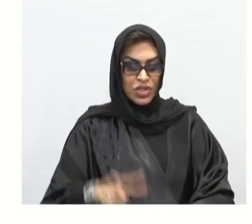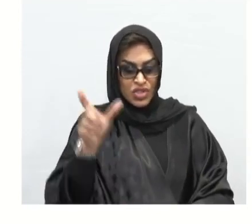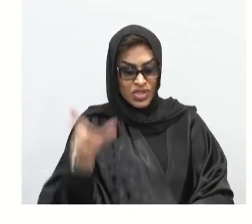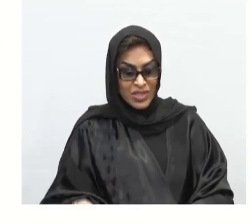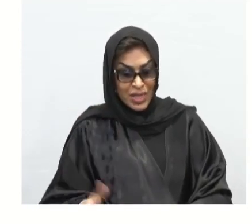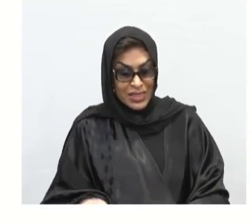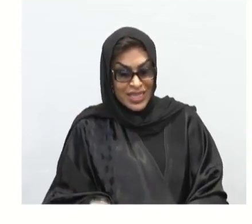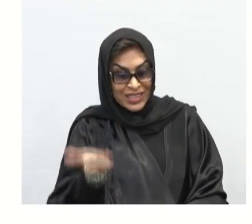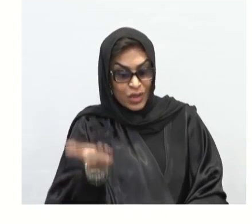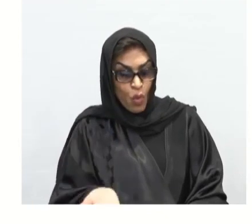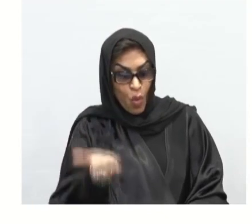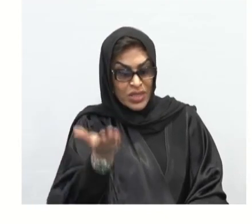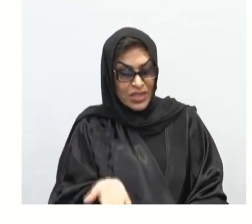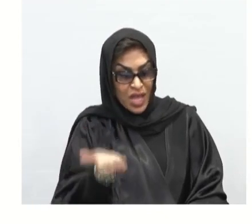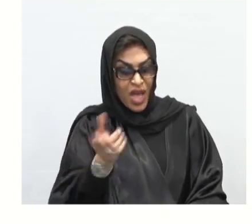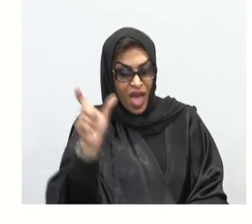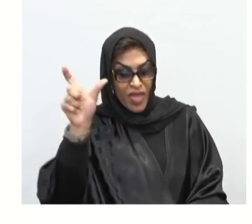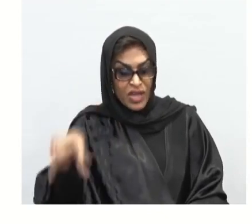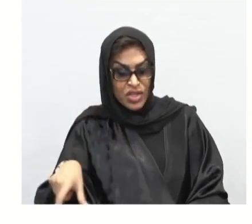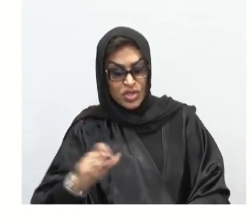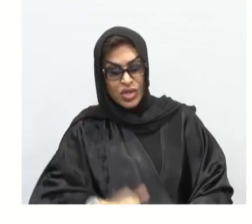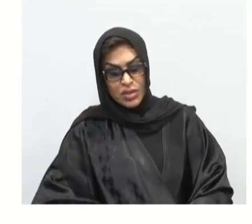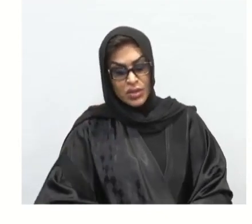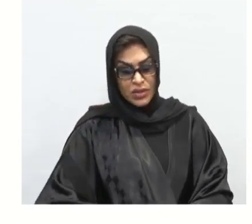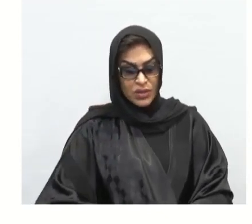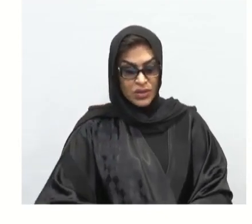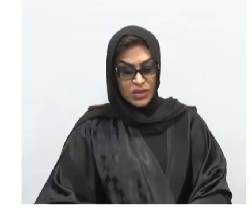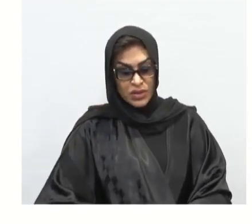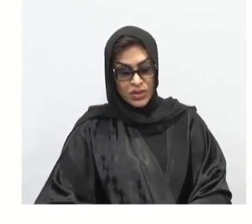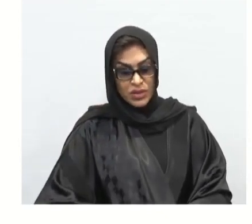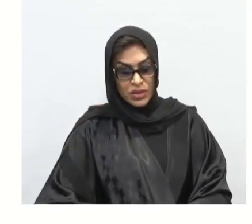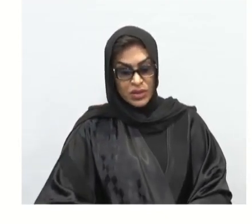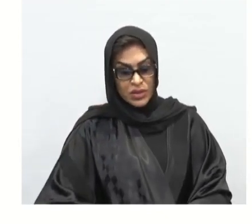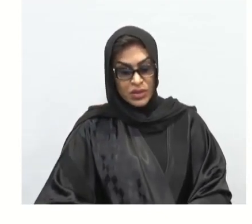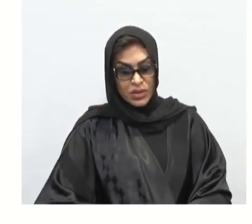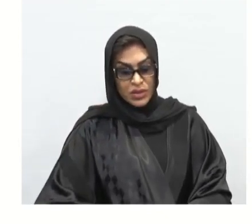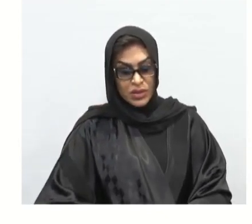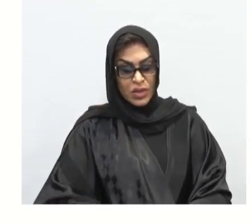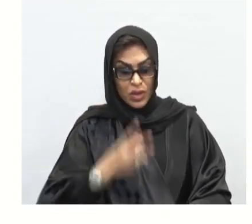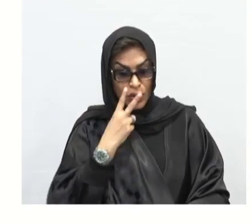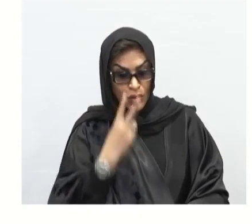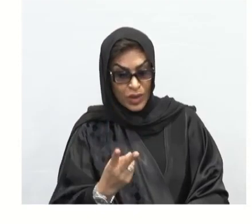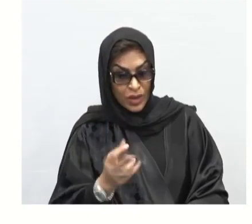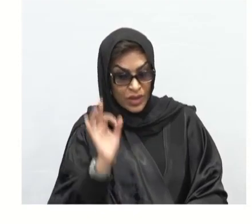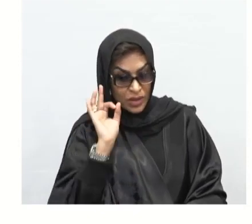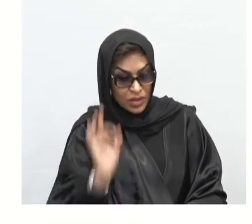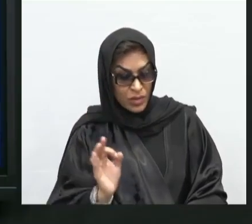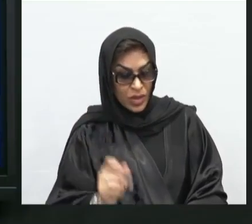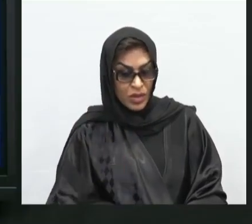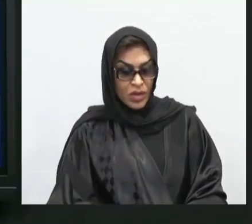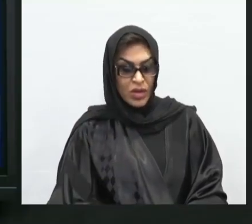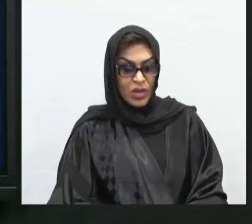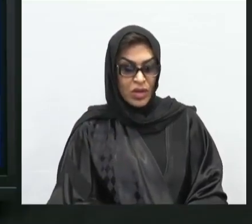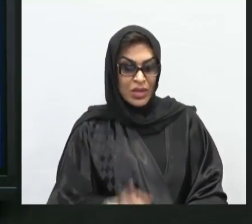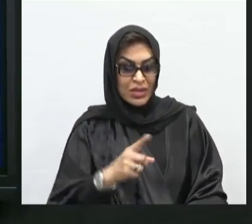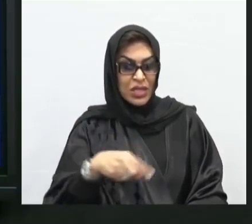الى زياده وزن ذلك الشخص من هنا اريد منكم طالب طالبتي ان تستوعبوا هذه او